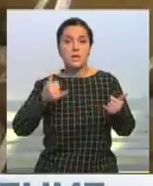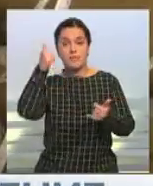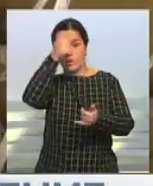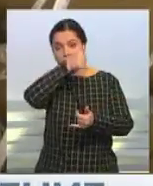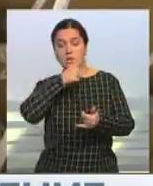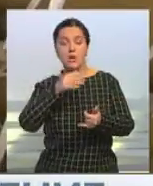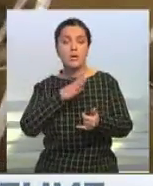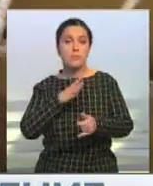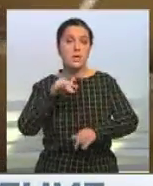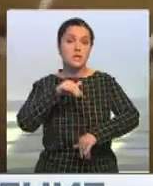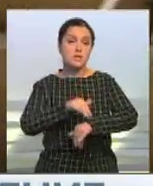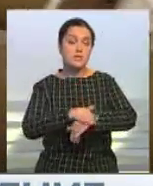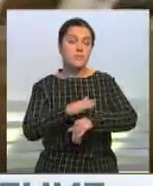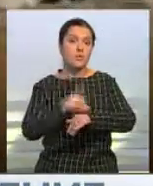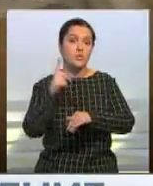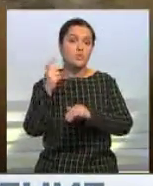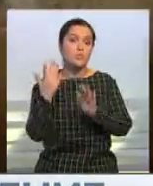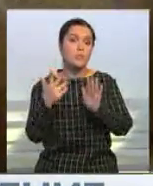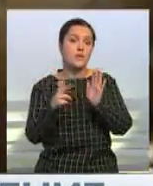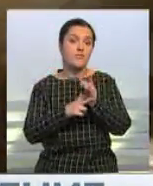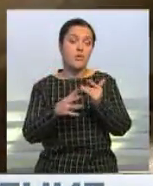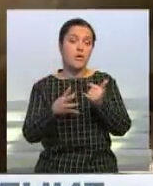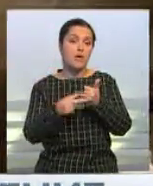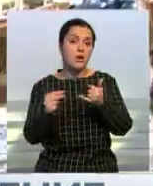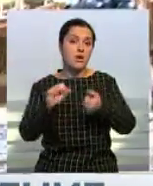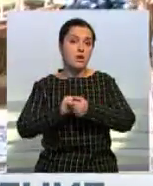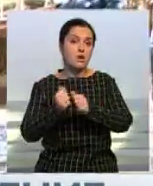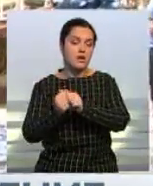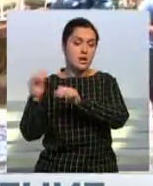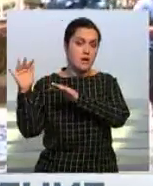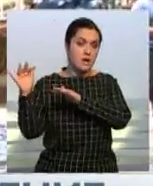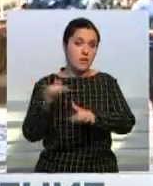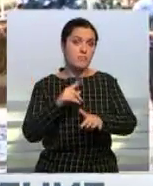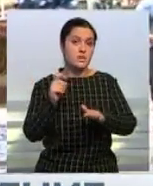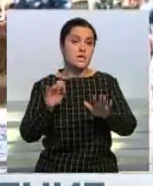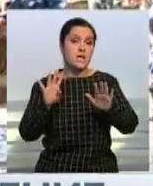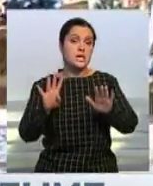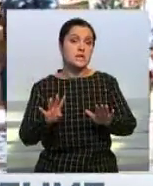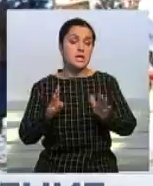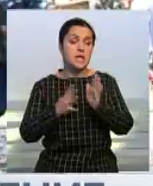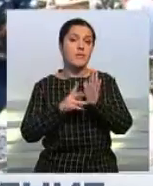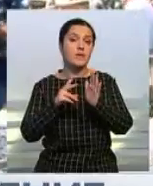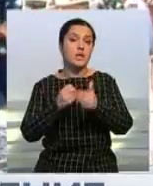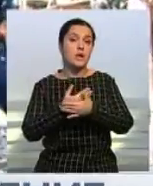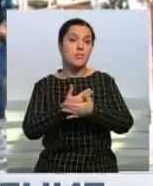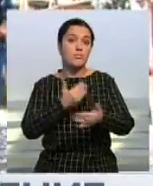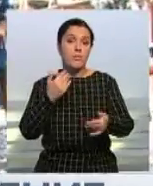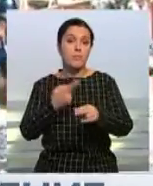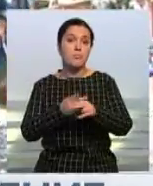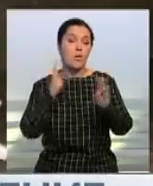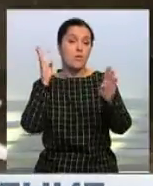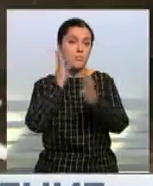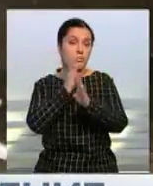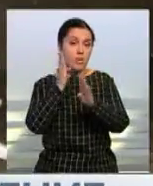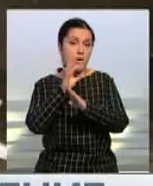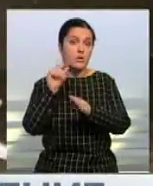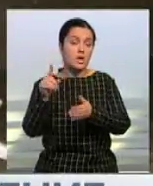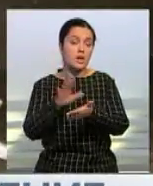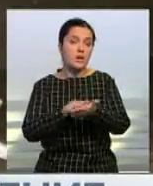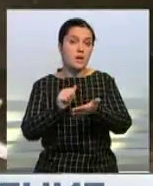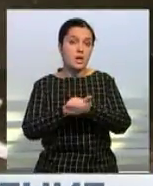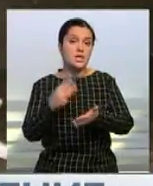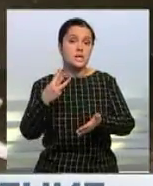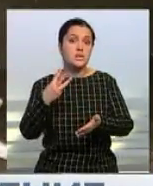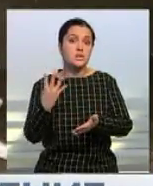было зафиксировано 158 оползней. Столько сошло за все 9 предыдущих лет. Природная стихия унесла жизни 34